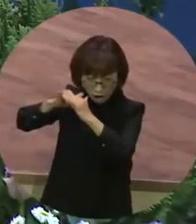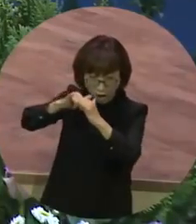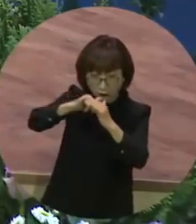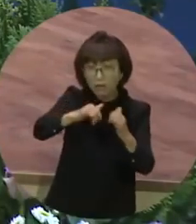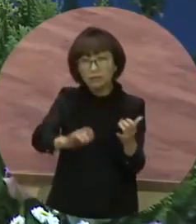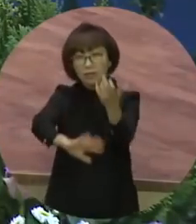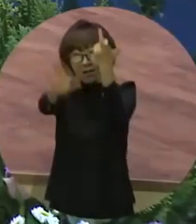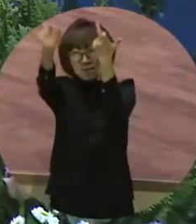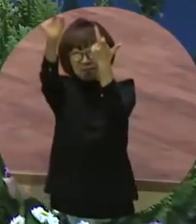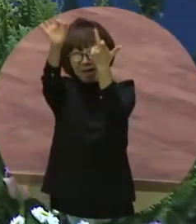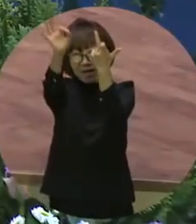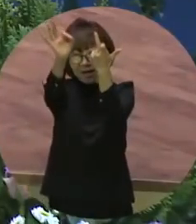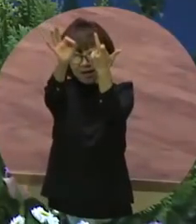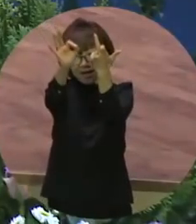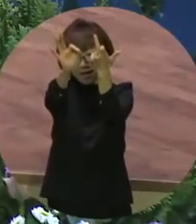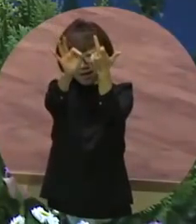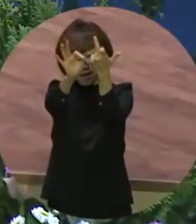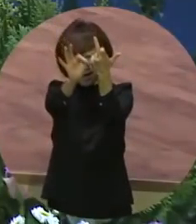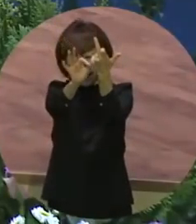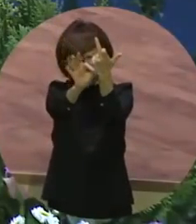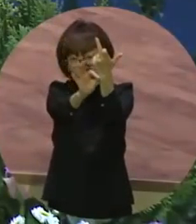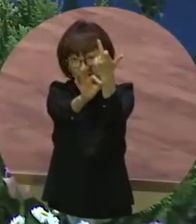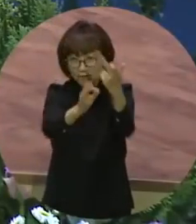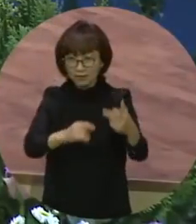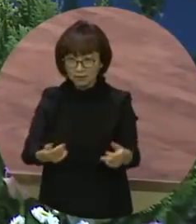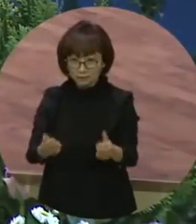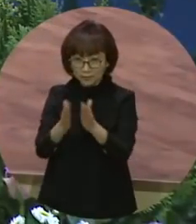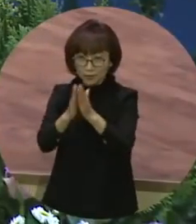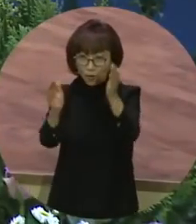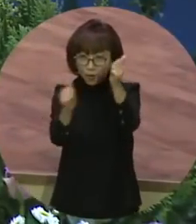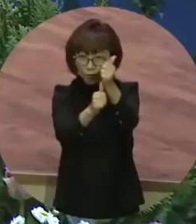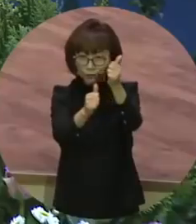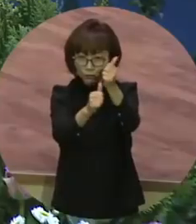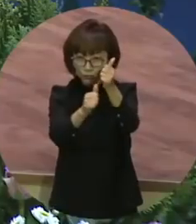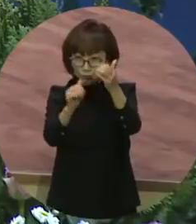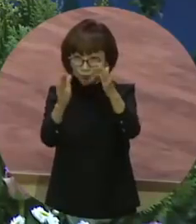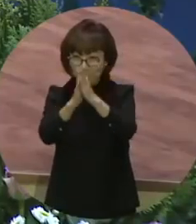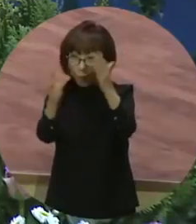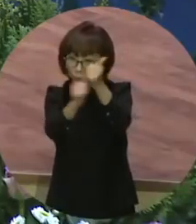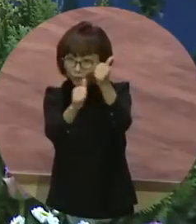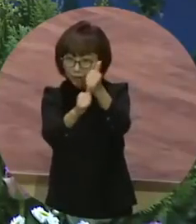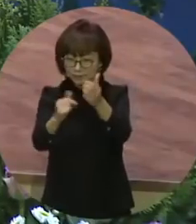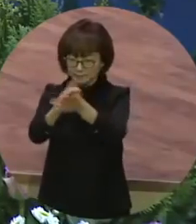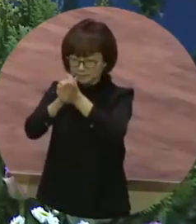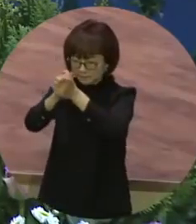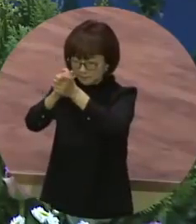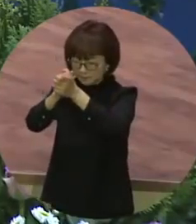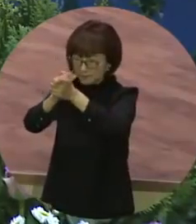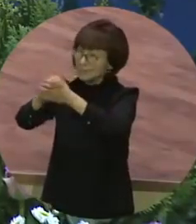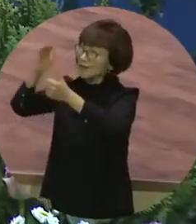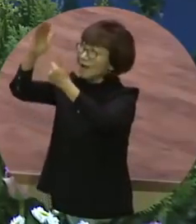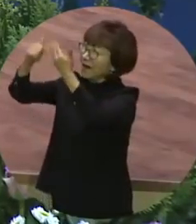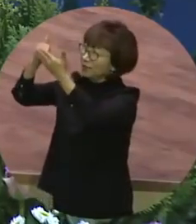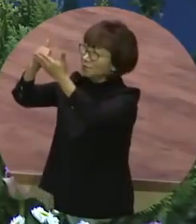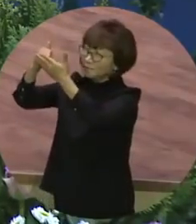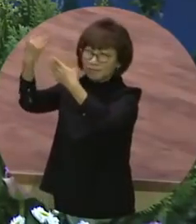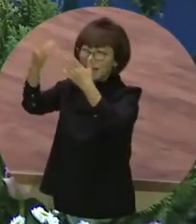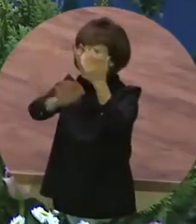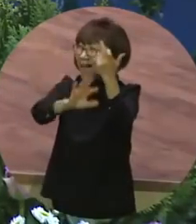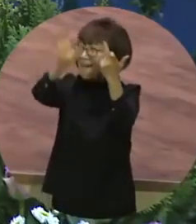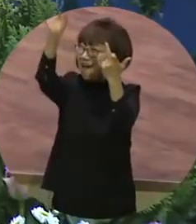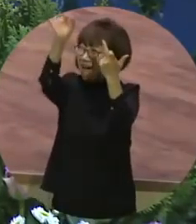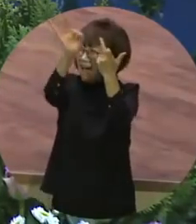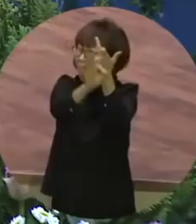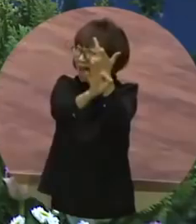자, 하나님 앞에 기도하면 하나님 저 해를 멈추 해야 달아 해가 멈추고 달이 멈추었다 이렇게.